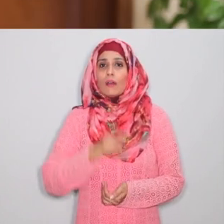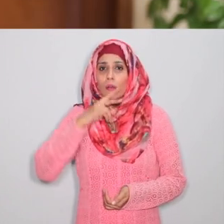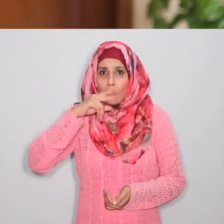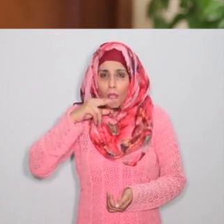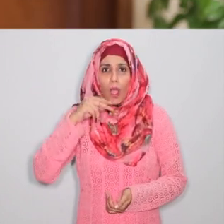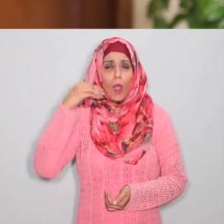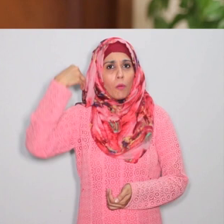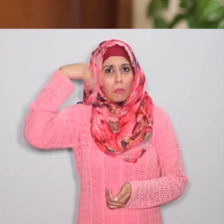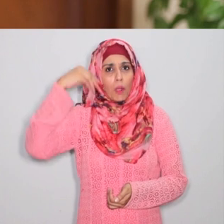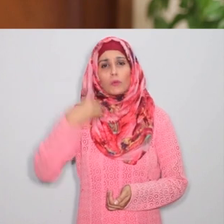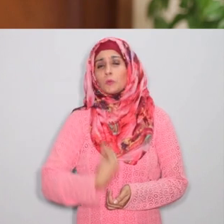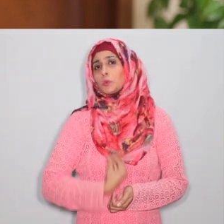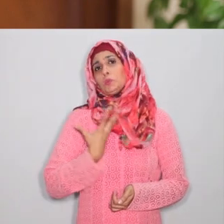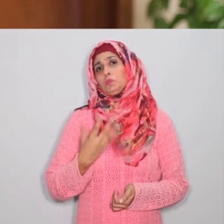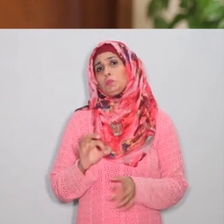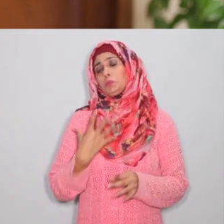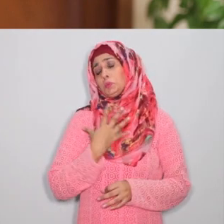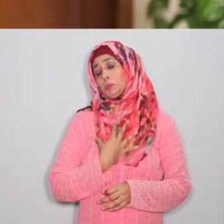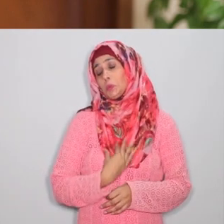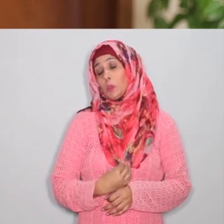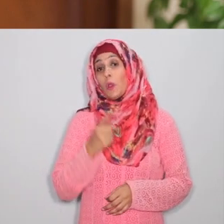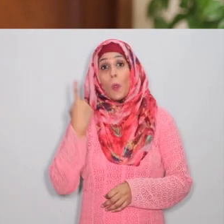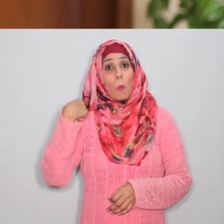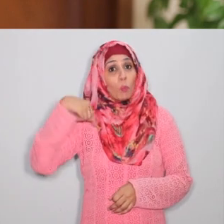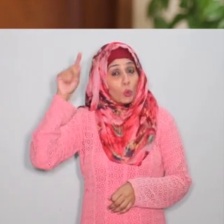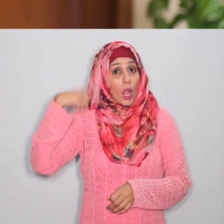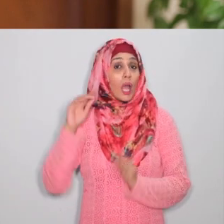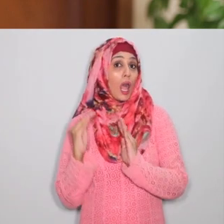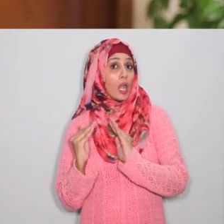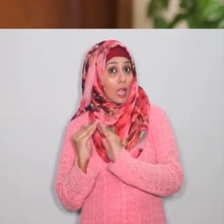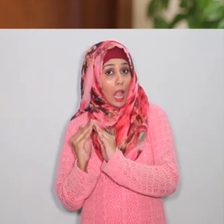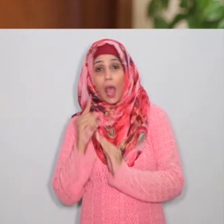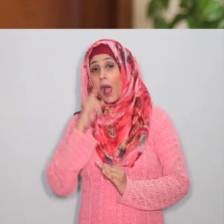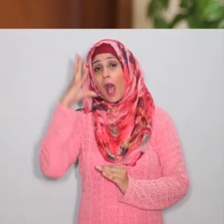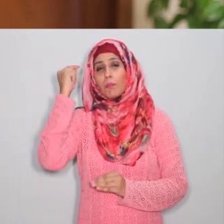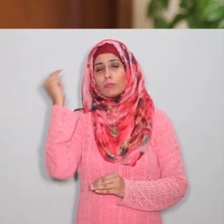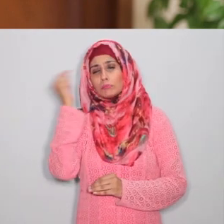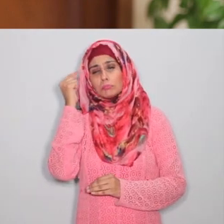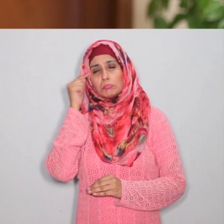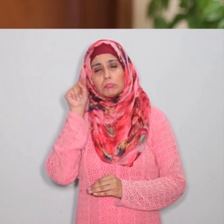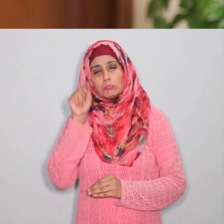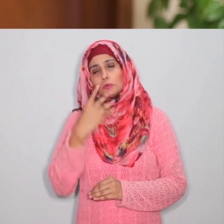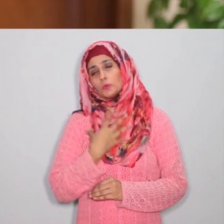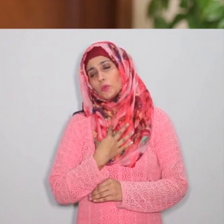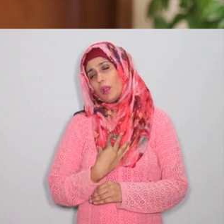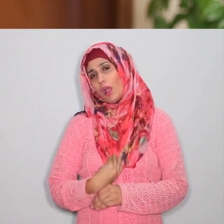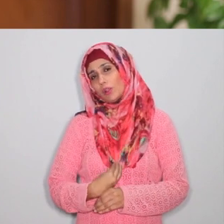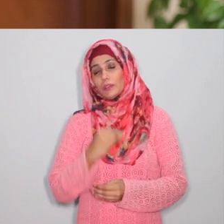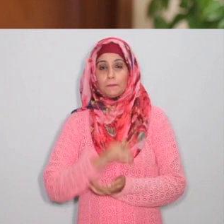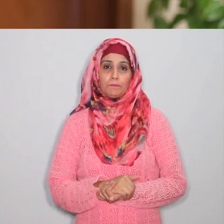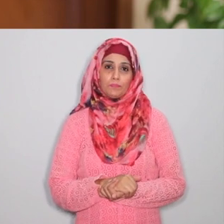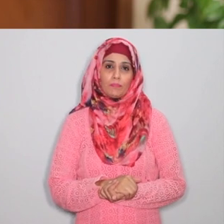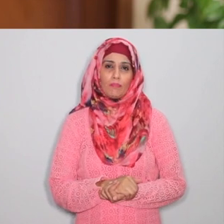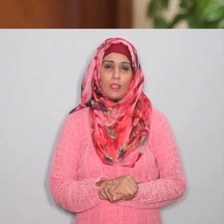कुछ नहीं था उसको पुराने घर की ओर की बहुत याद आ रही थी कि